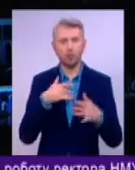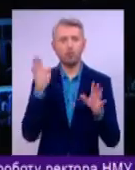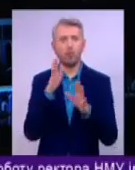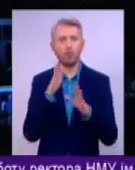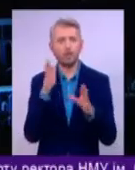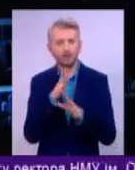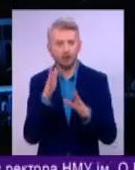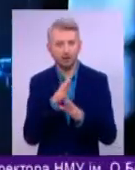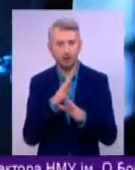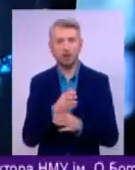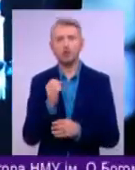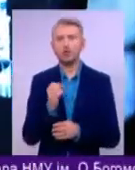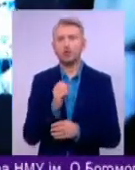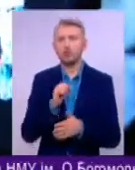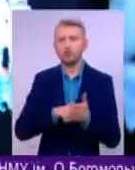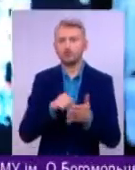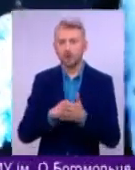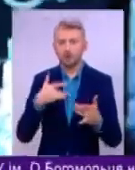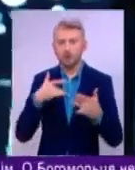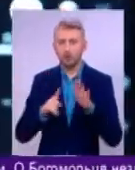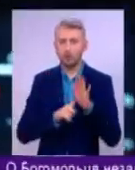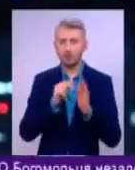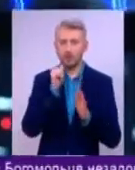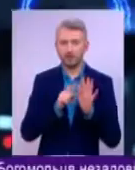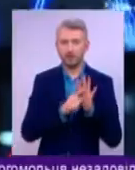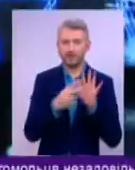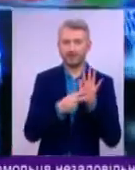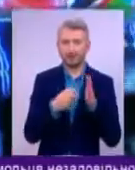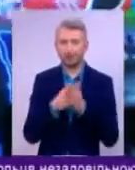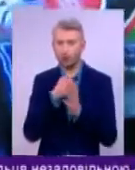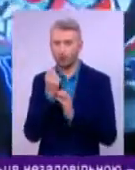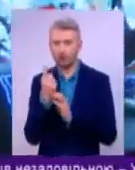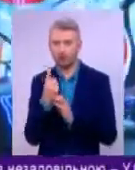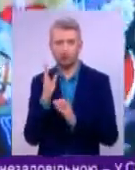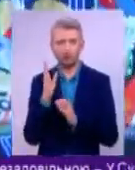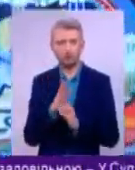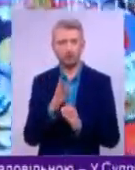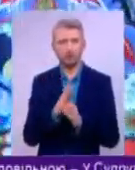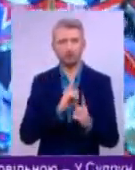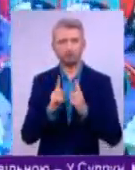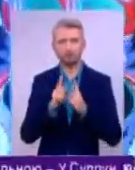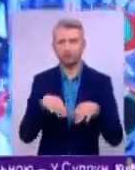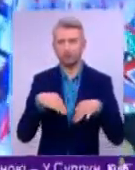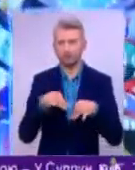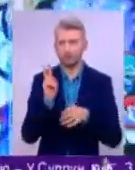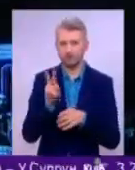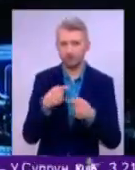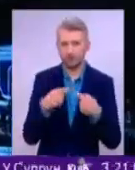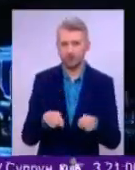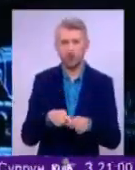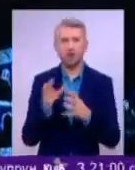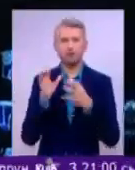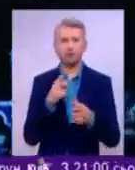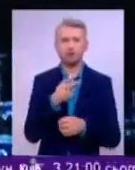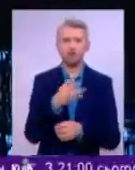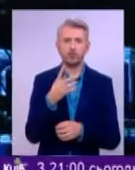Тож через перформанс завтра з 19 до 23 години зі змінами курсуватиме громадський транспорт. Так, автобуси номер 24